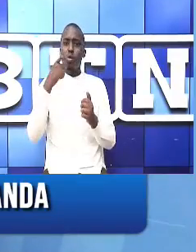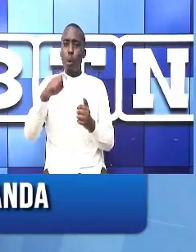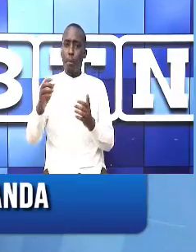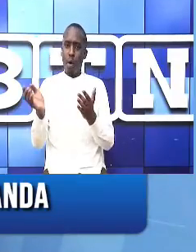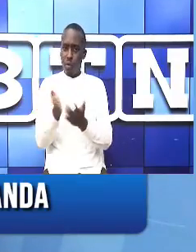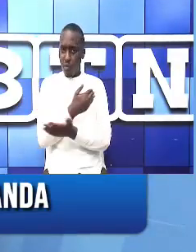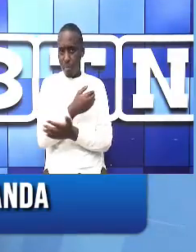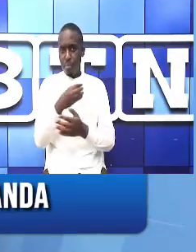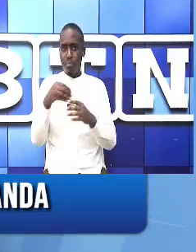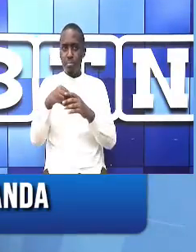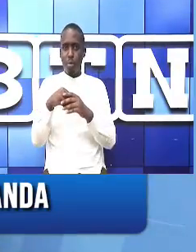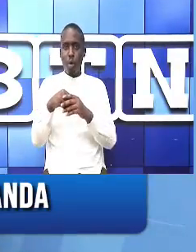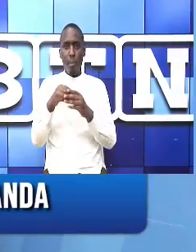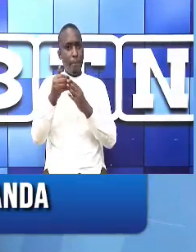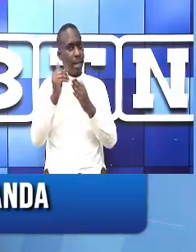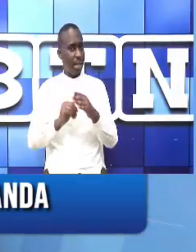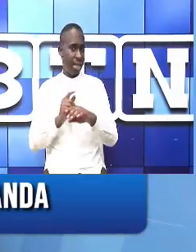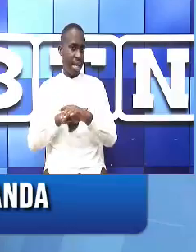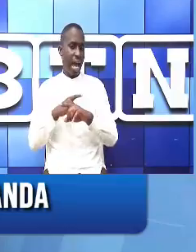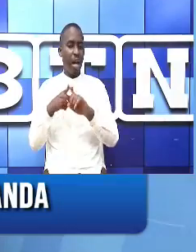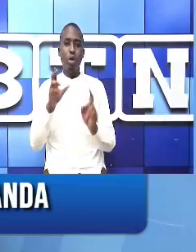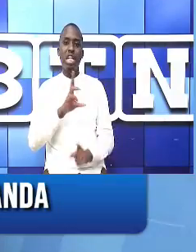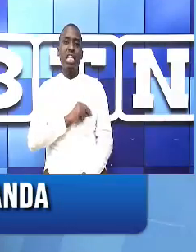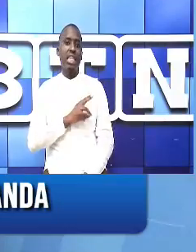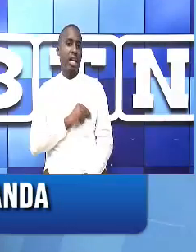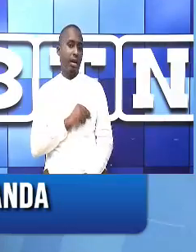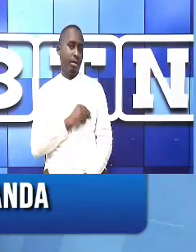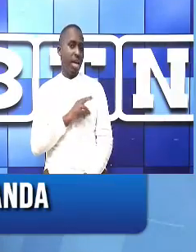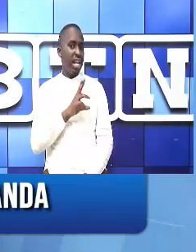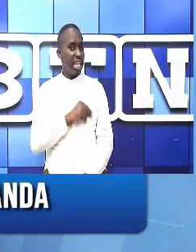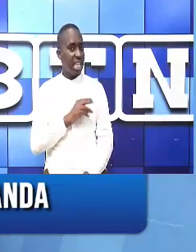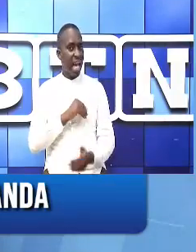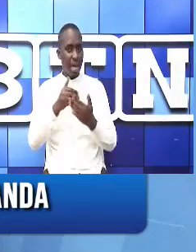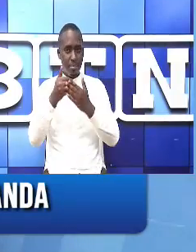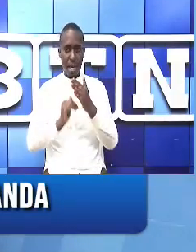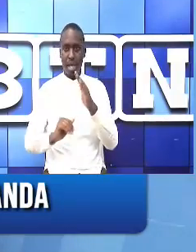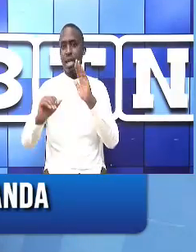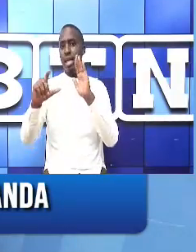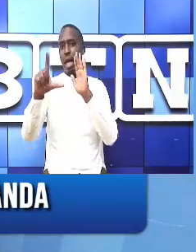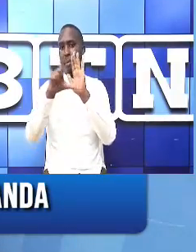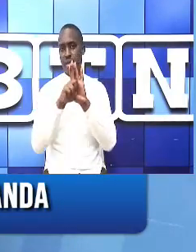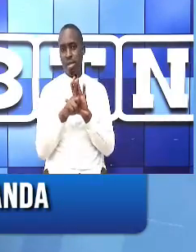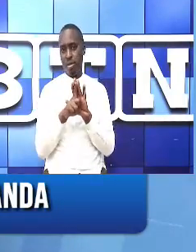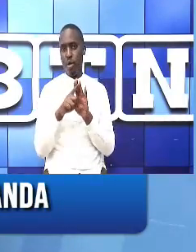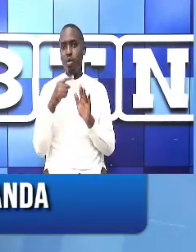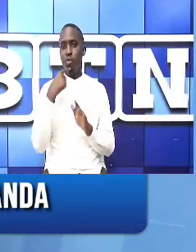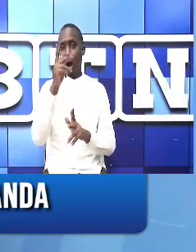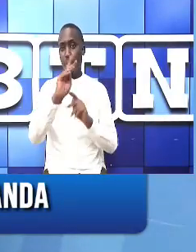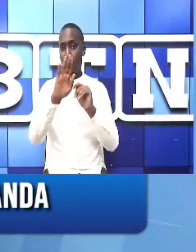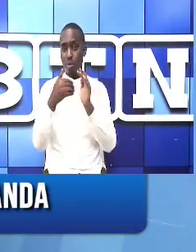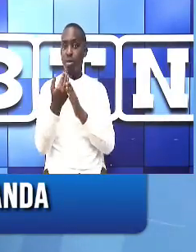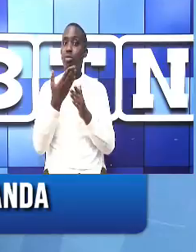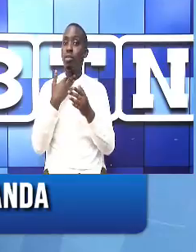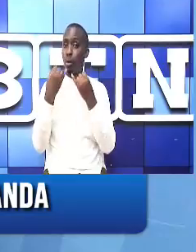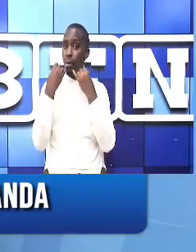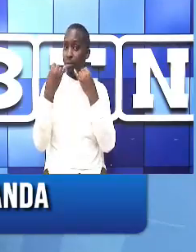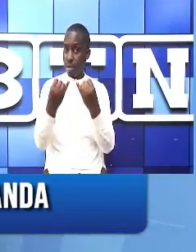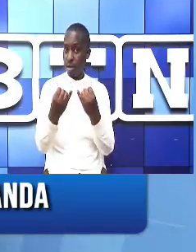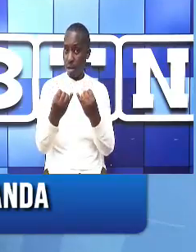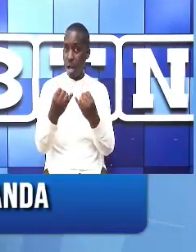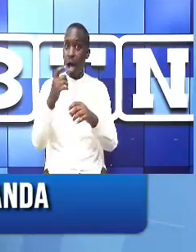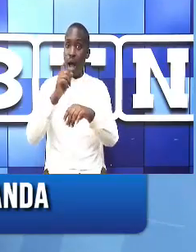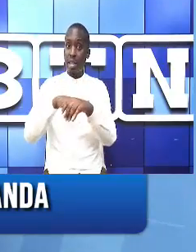gucika mu maguru masa ariko ni n'icyaha ni n'icyaha imbere y'amategeko rwose abo bantu twagira ngo tubabwire yuko